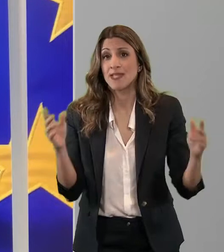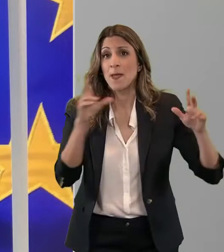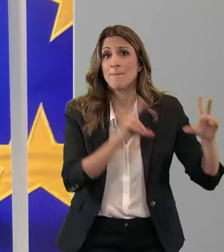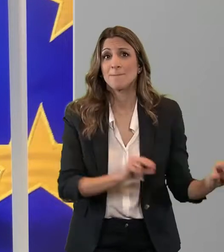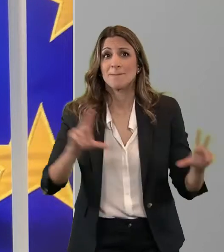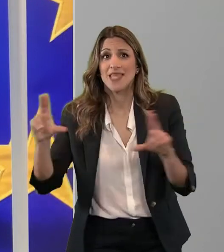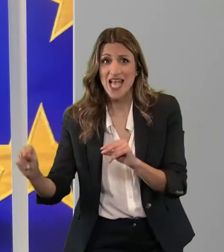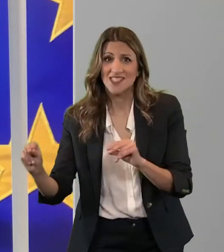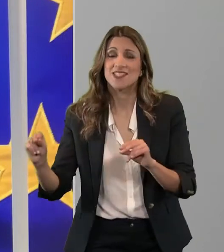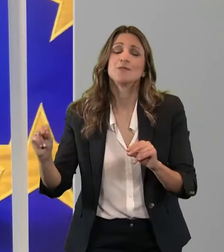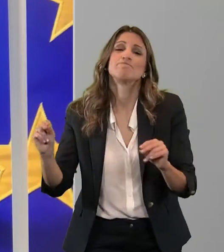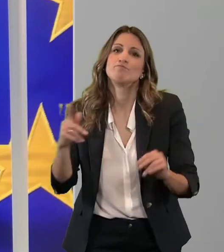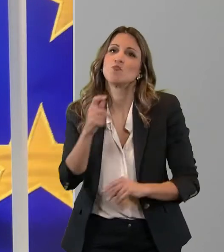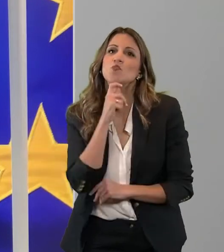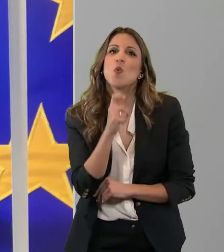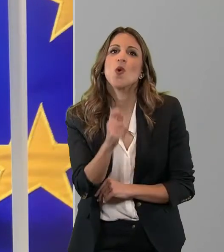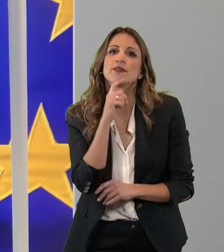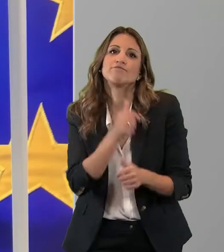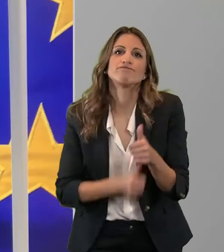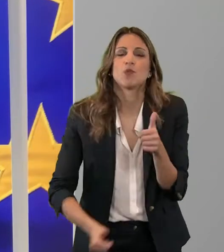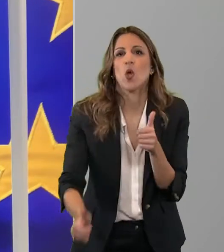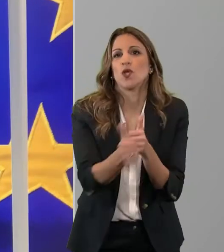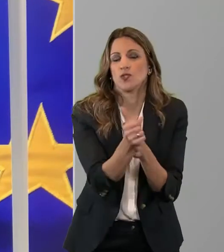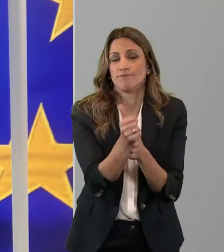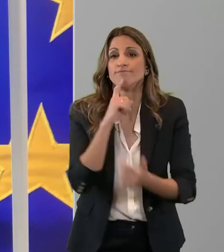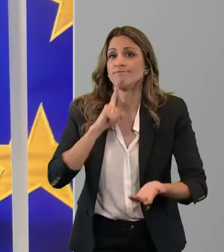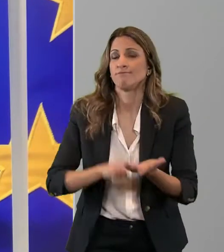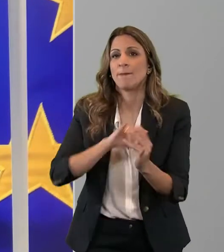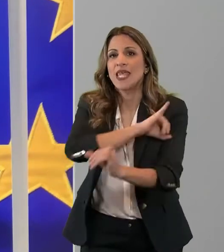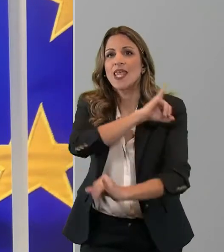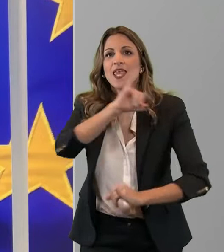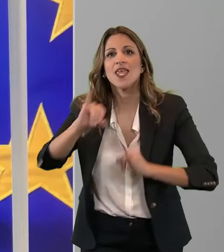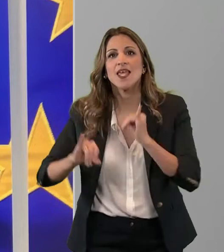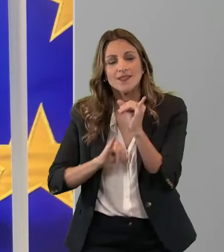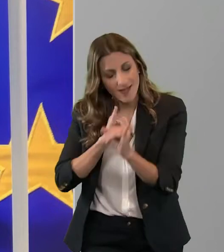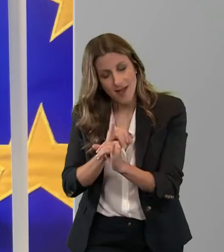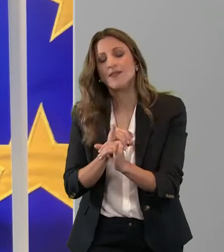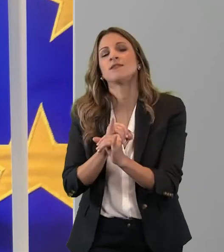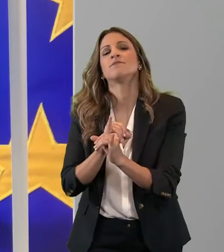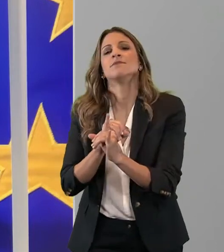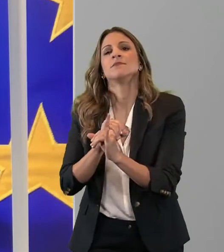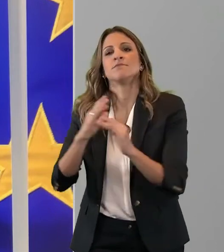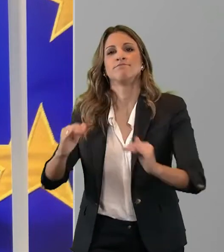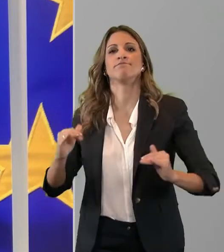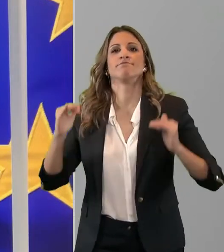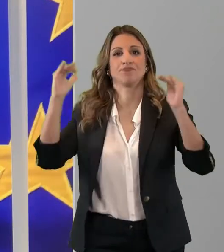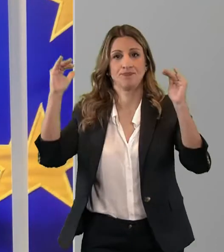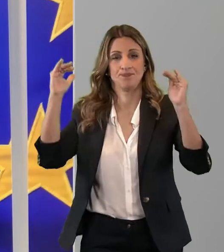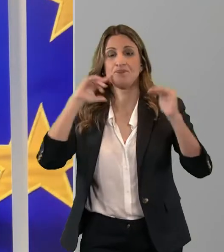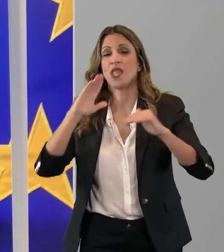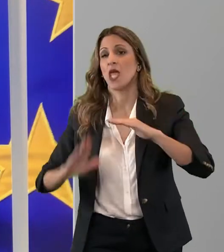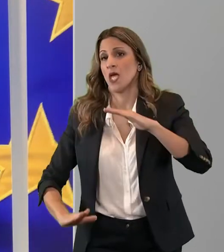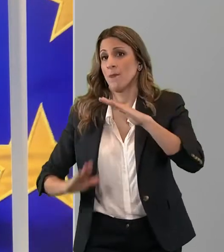από τις πιο κεντρικές πολιτικές προτεραιότητες αυτή η μετάβαση της Επιτροπής von der Leyen. Και